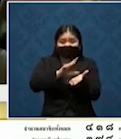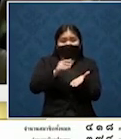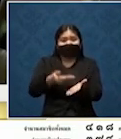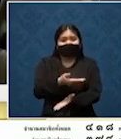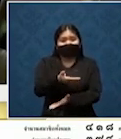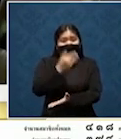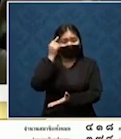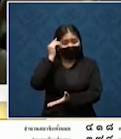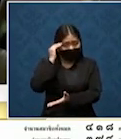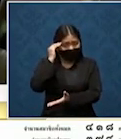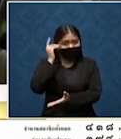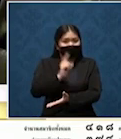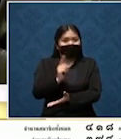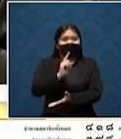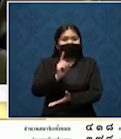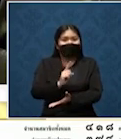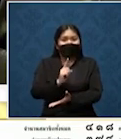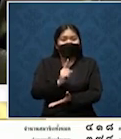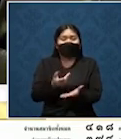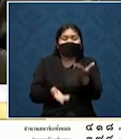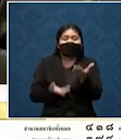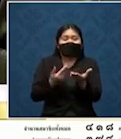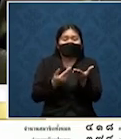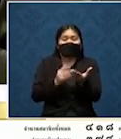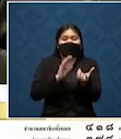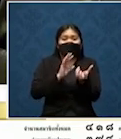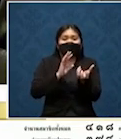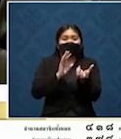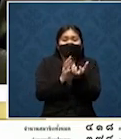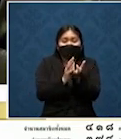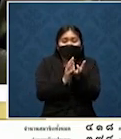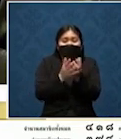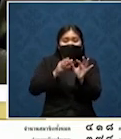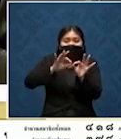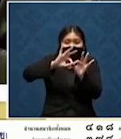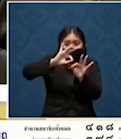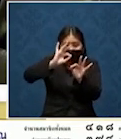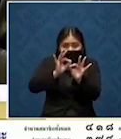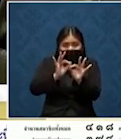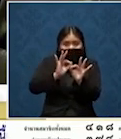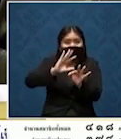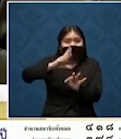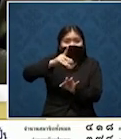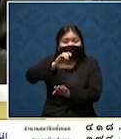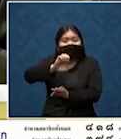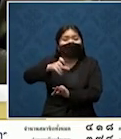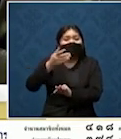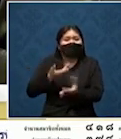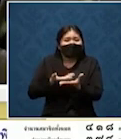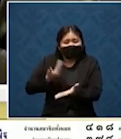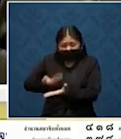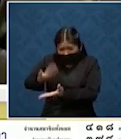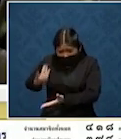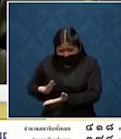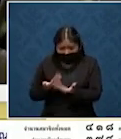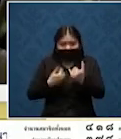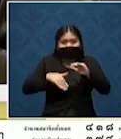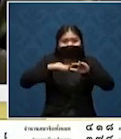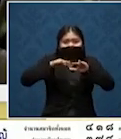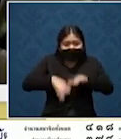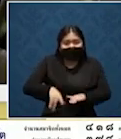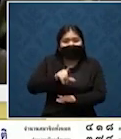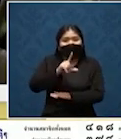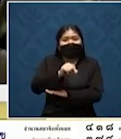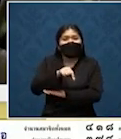การชี้แจงบางช่วงบางตอนรัฐมนตรีอีกท่านหนึ่งคือนายธนกรวังบุญคงชนะเมื่อวานนี้รัฐมนตรีประจำสำนักนายกรัฐมน